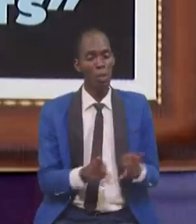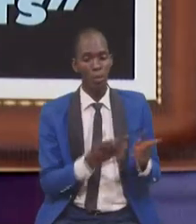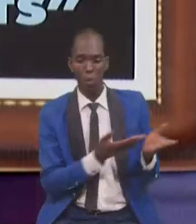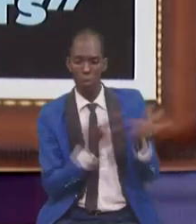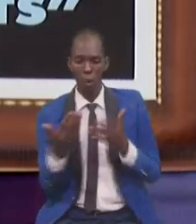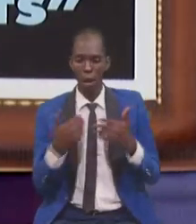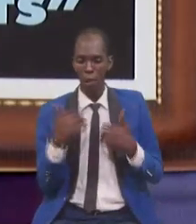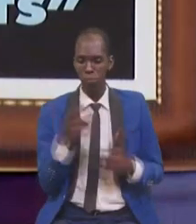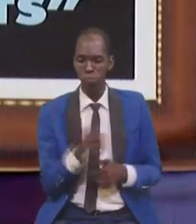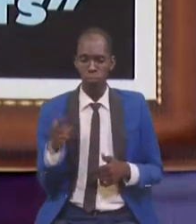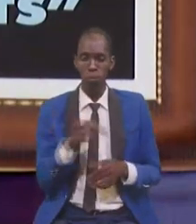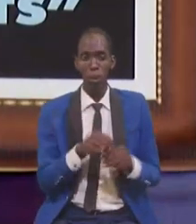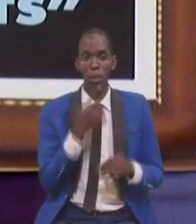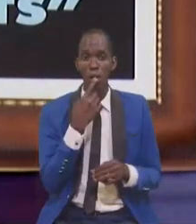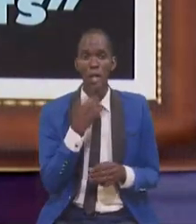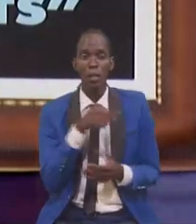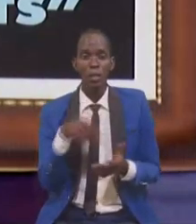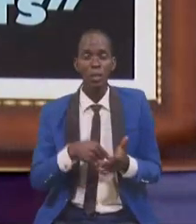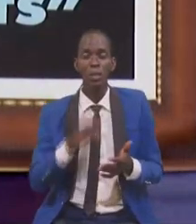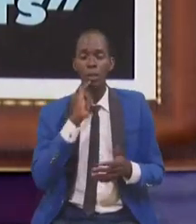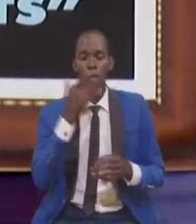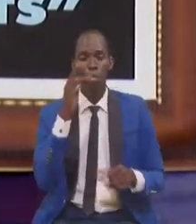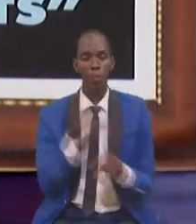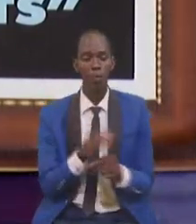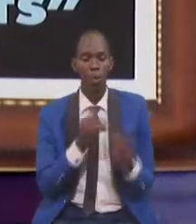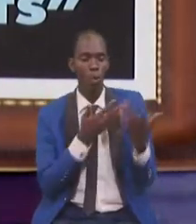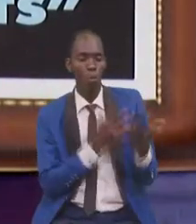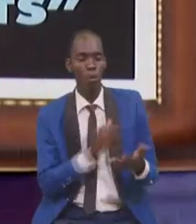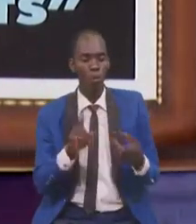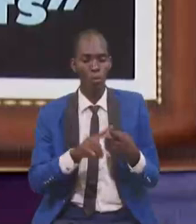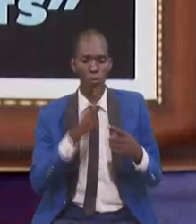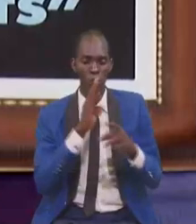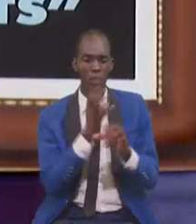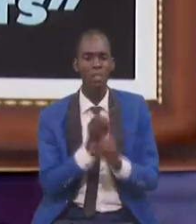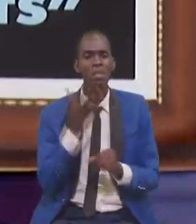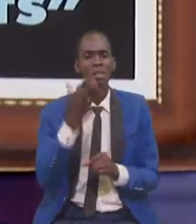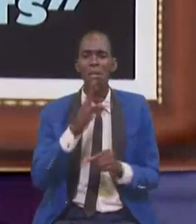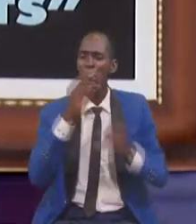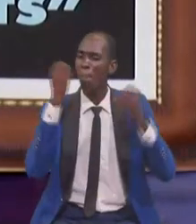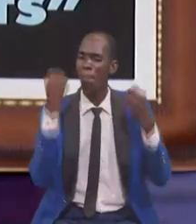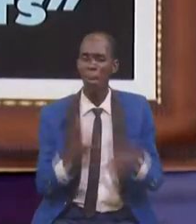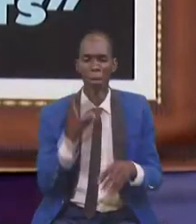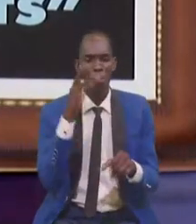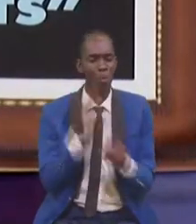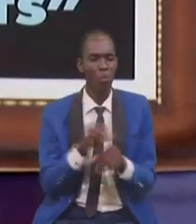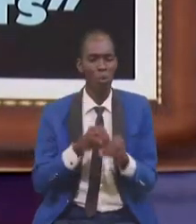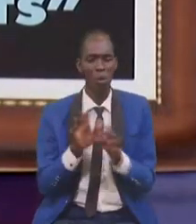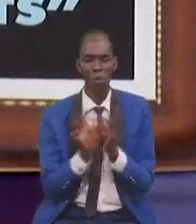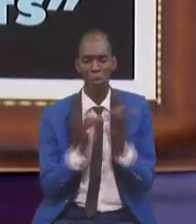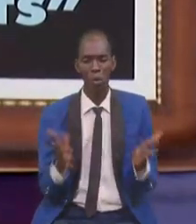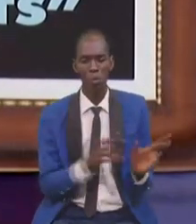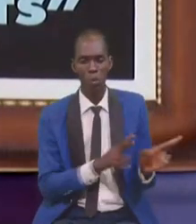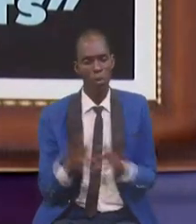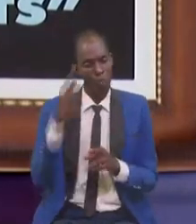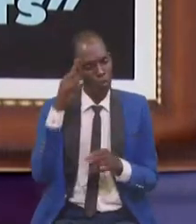balbutient parlera vite. L'homme là qui a le mal à parler, voici la promesse à réclamer. Il y a beaucoup de promesses dans la parole